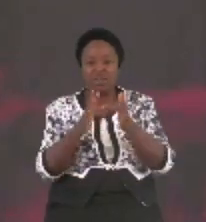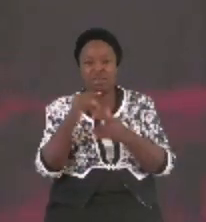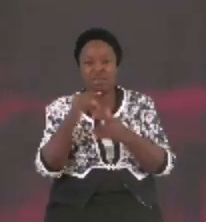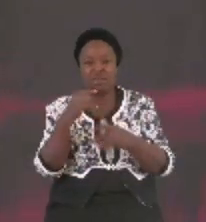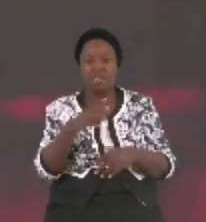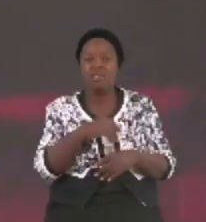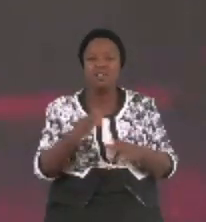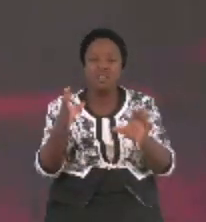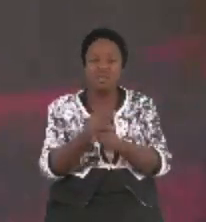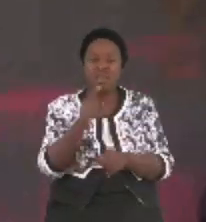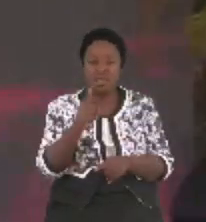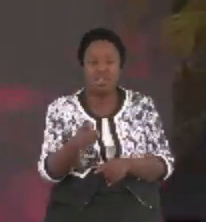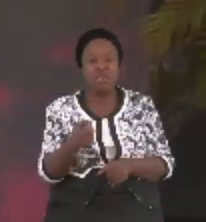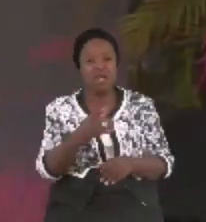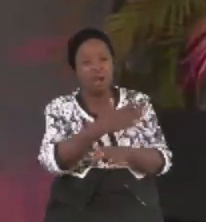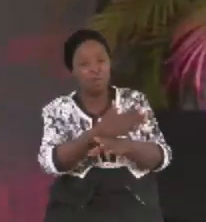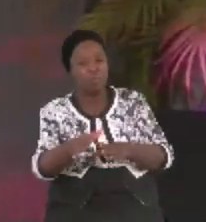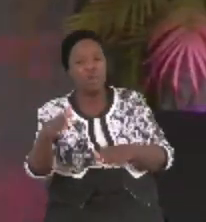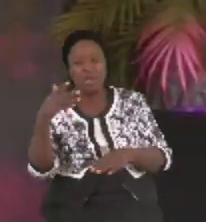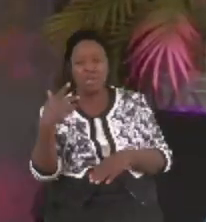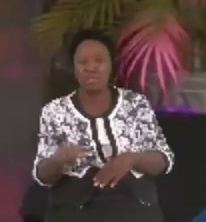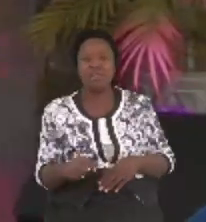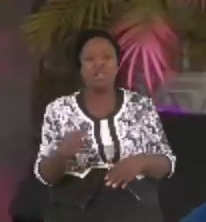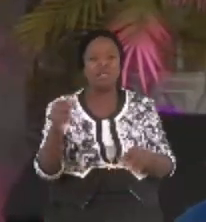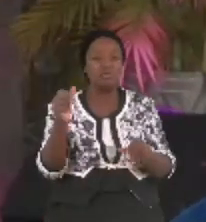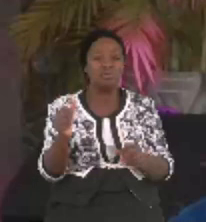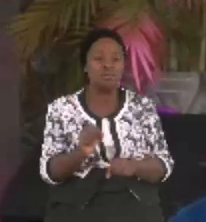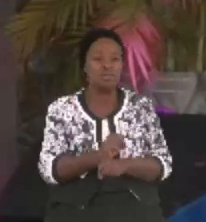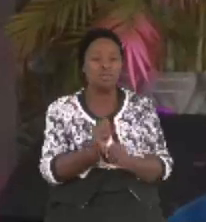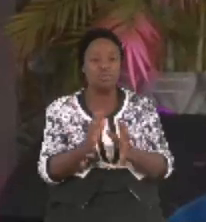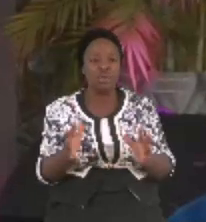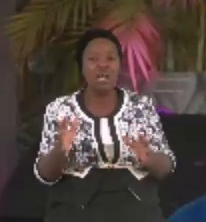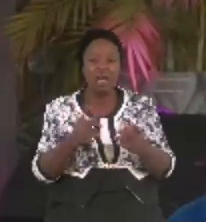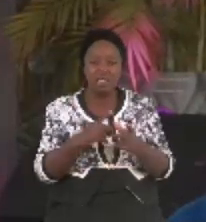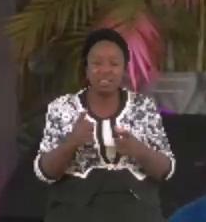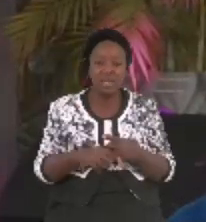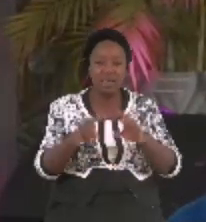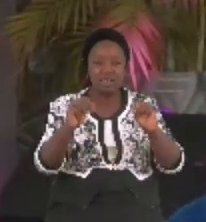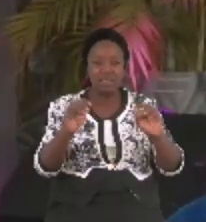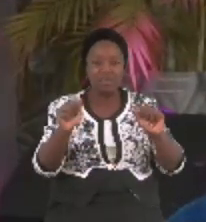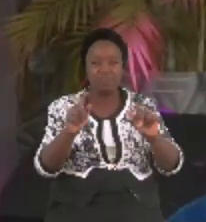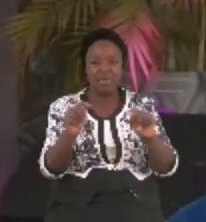Jésus dit, ôtez la pierre. Marthe, la sœur du mort, lui dit, Seigneur,